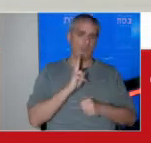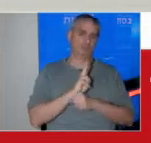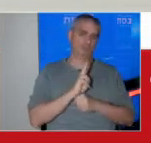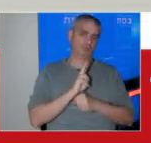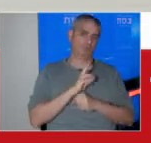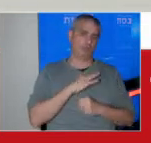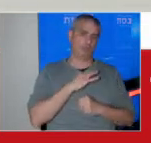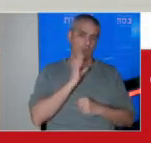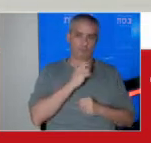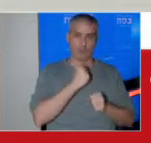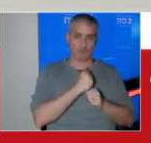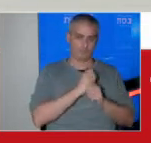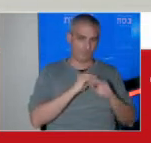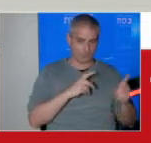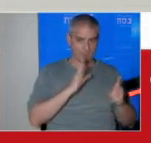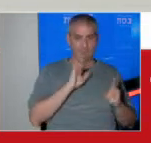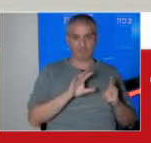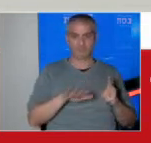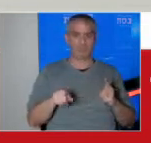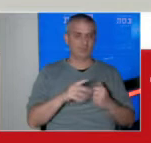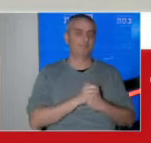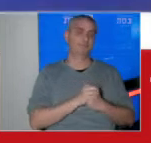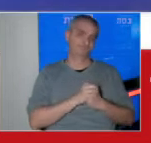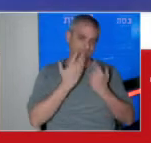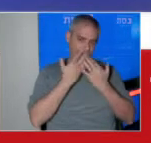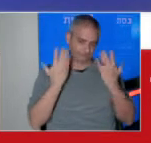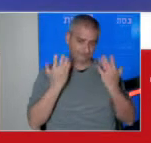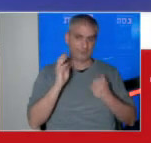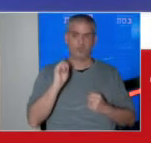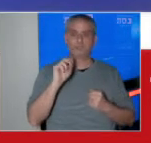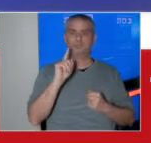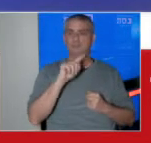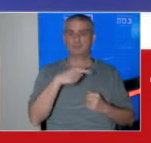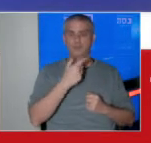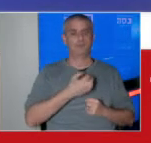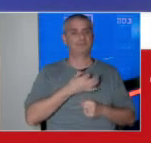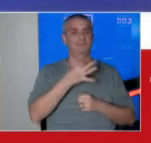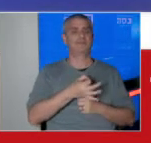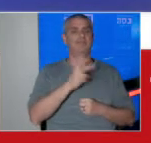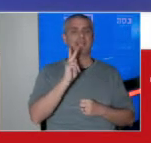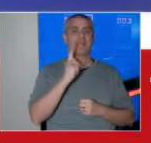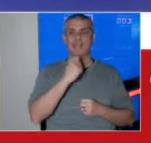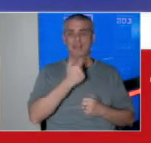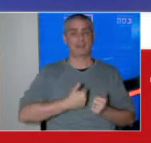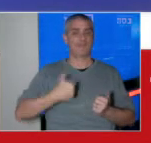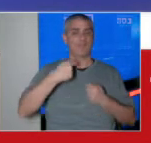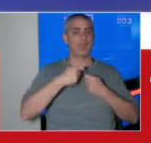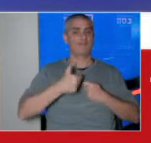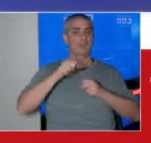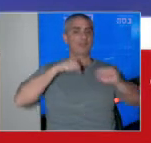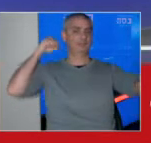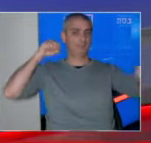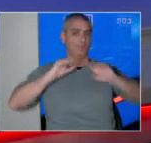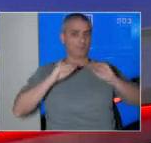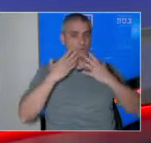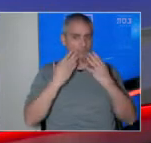על בריאותם גם של עובדי ההוראה וגם של הילדים. הדברים ברורים. מוריה זגור, יושבת ראש סניף קריית גת, וחברת הנהלת הסתדרות המורים,